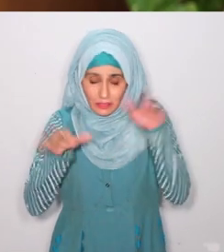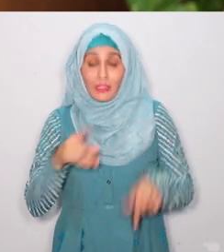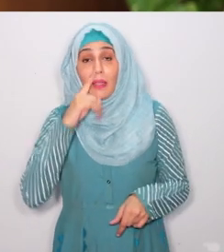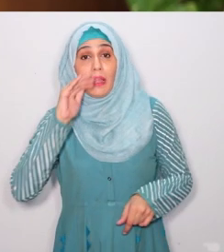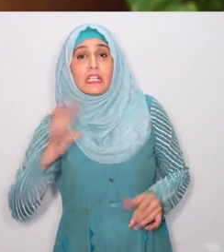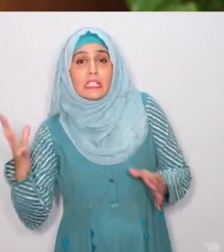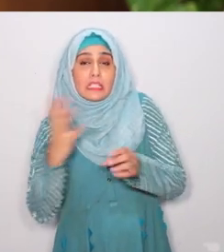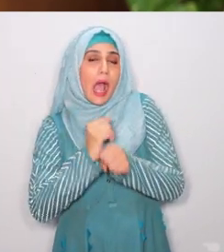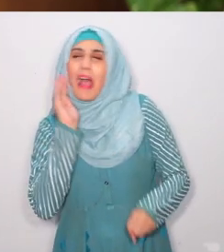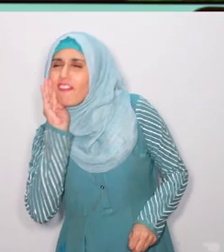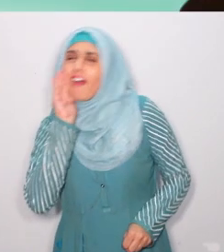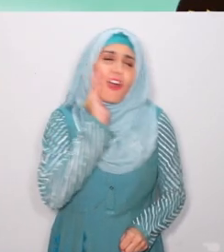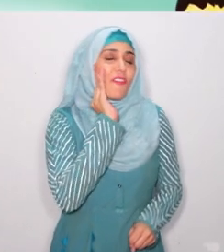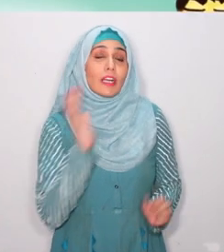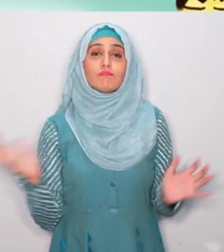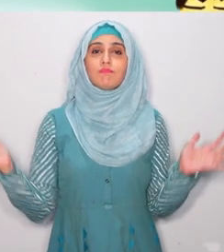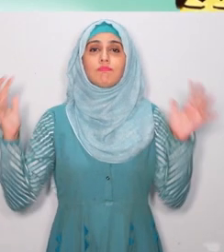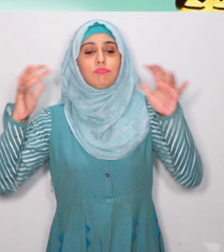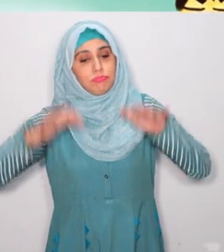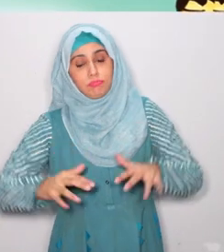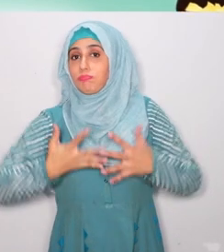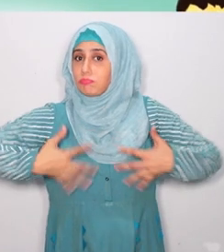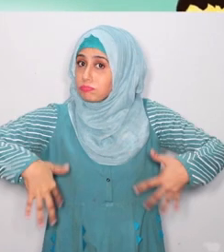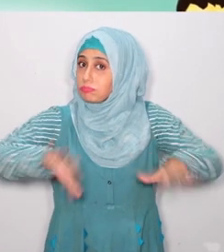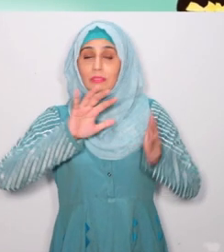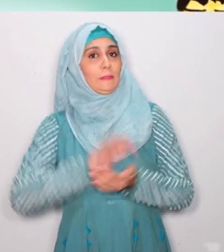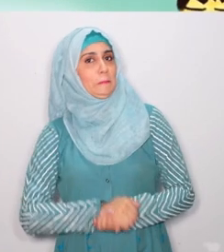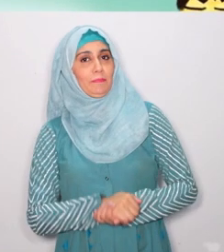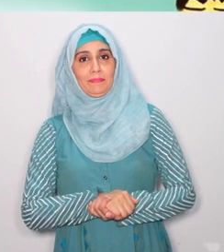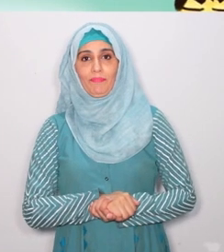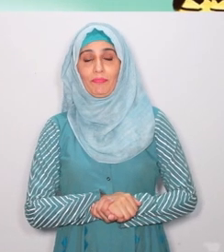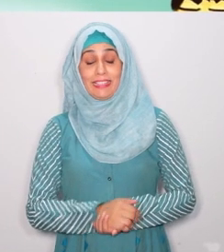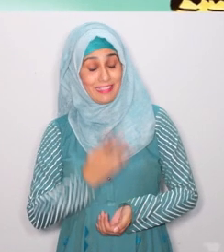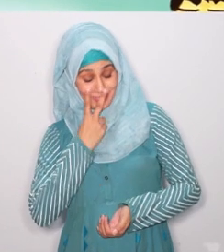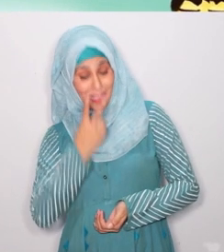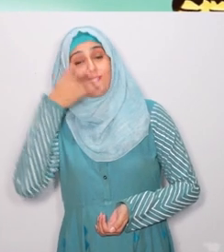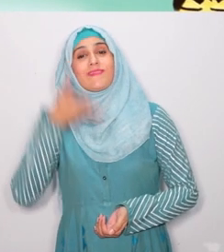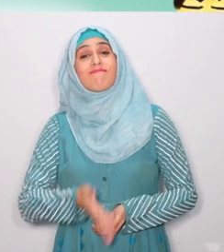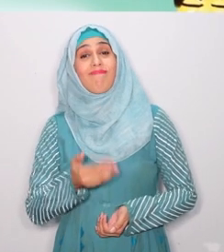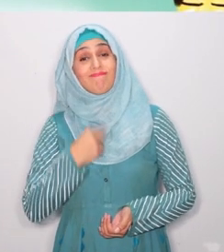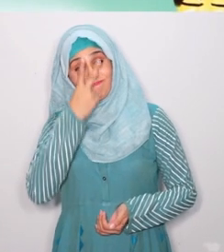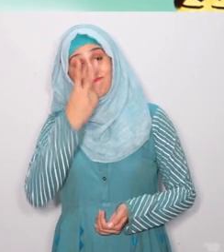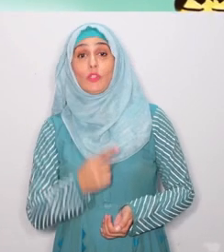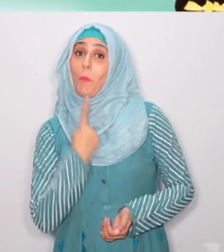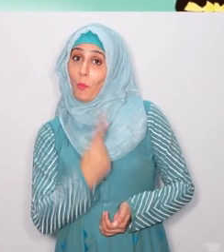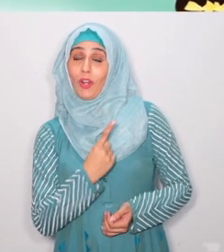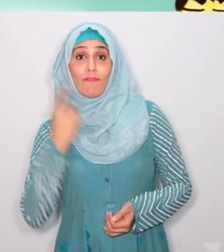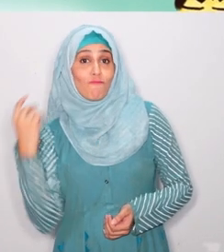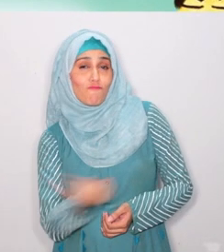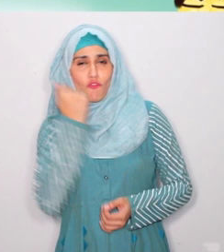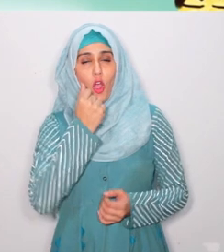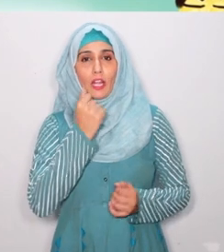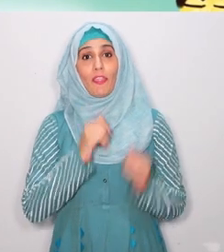लिया। ये देखिए, कहकर अलीजे फुर्ती से दरख्त पर चढ़ गई। और ये